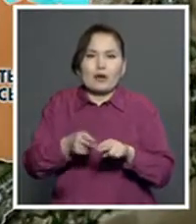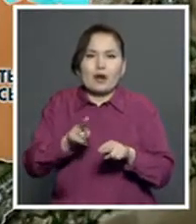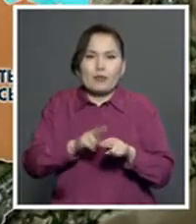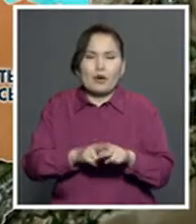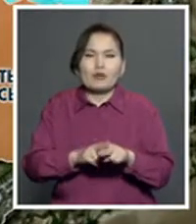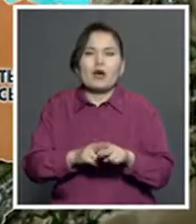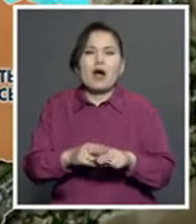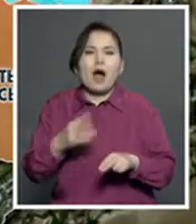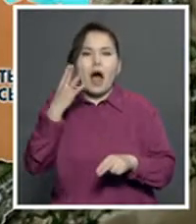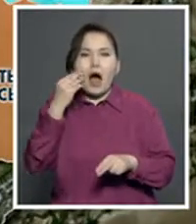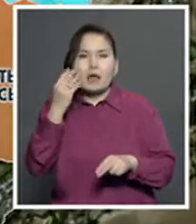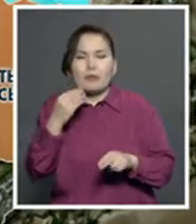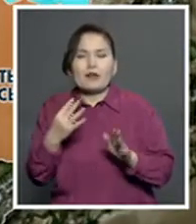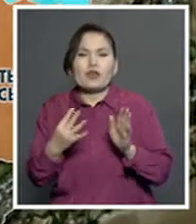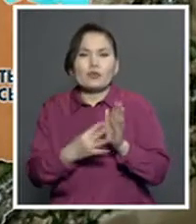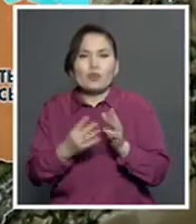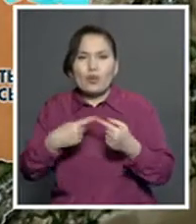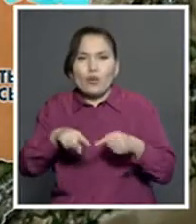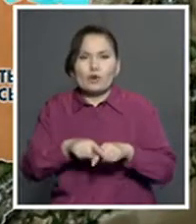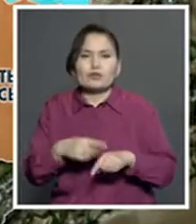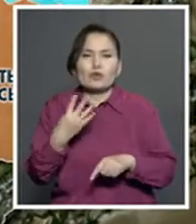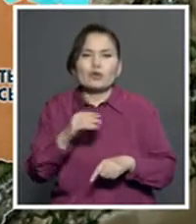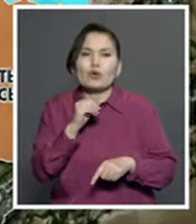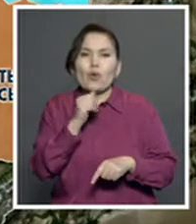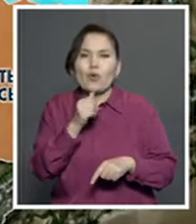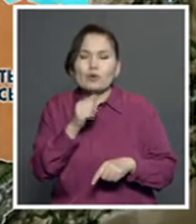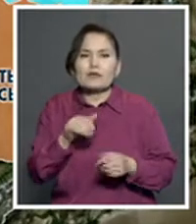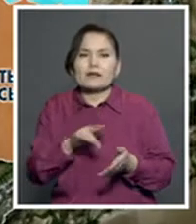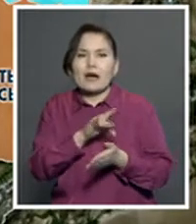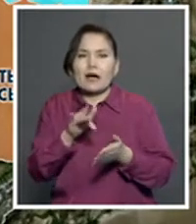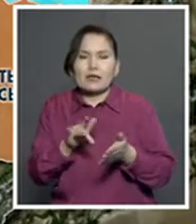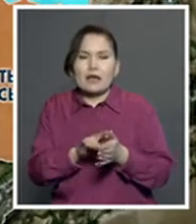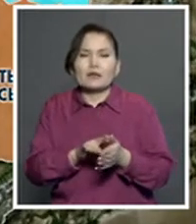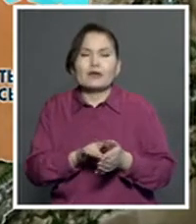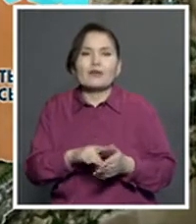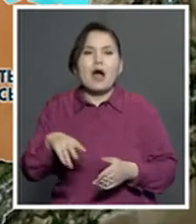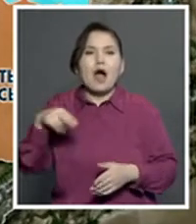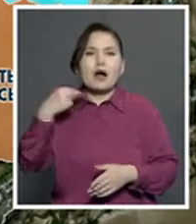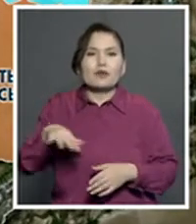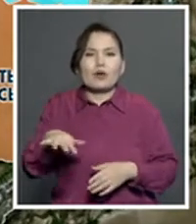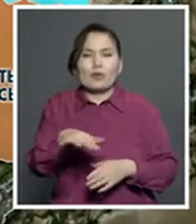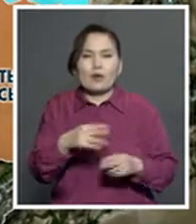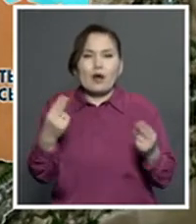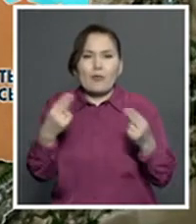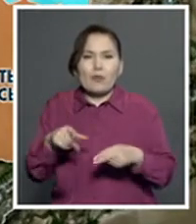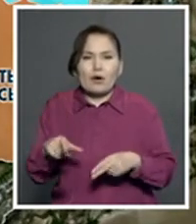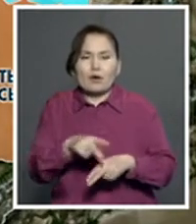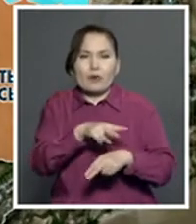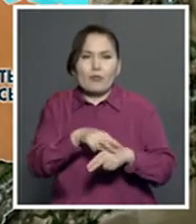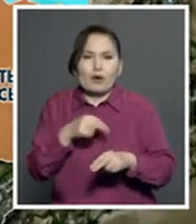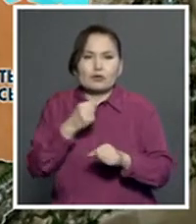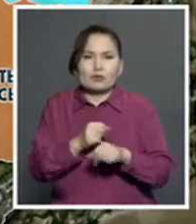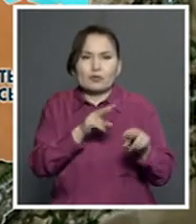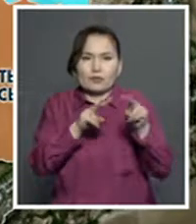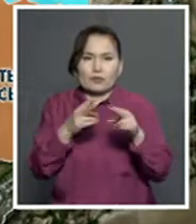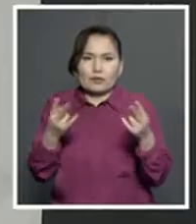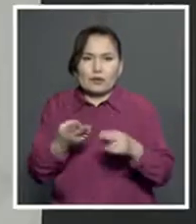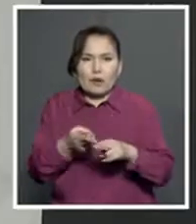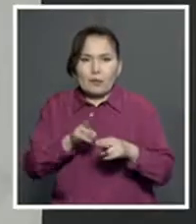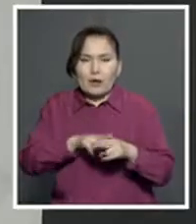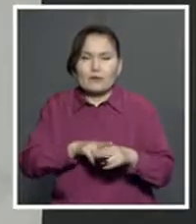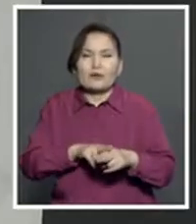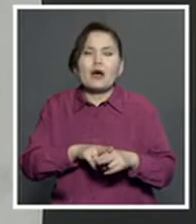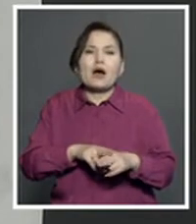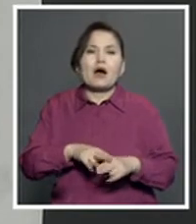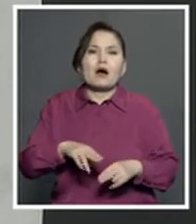9-ы Алматы, 4-і Қостанай, 2-і Ақтөбе өңірлерінде. Ал Атырау облысы аумағында 4 блок бекет қойылған. Сондай-ақ